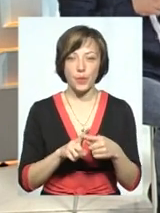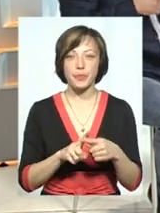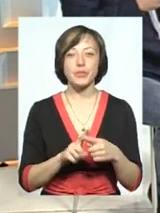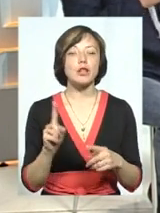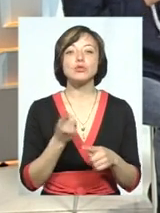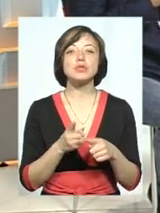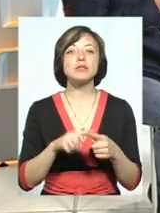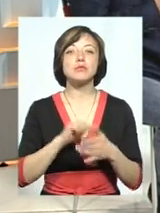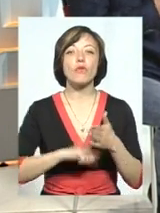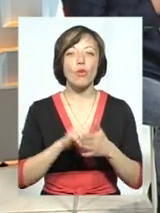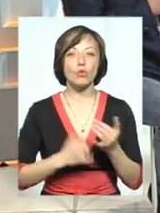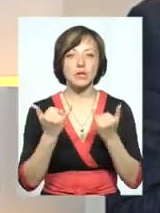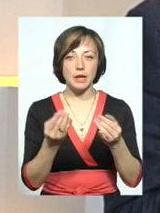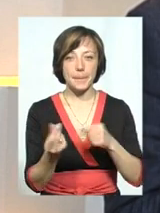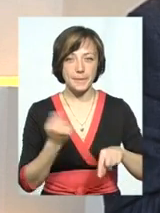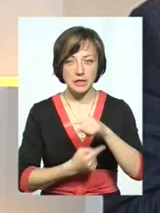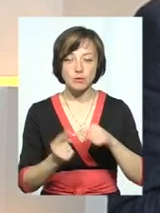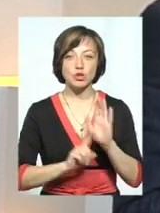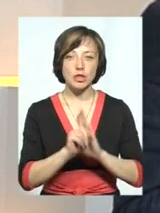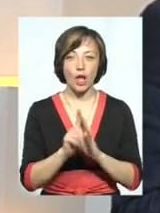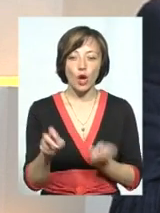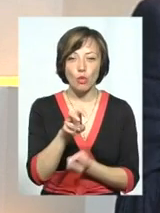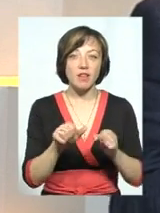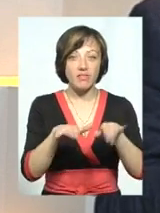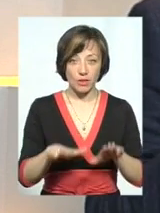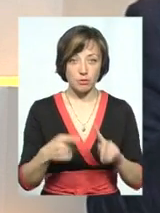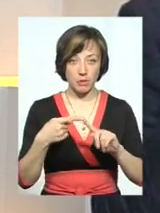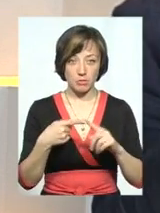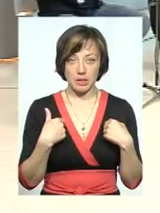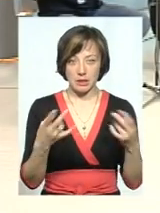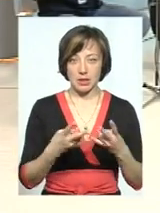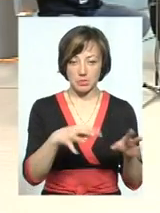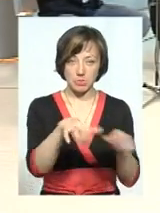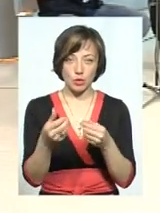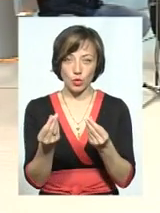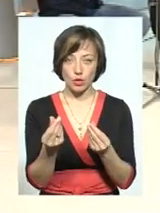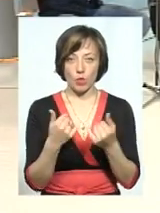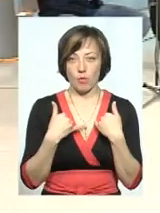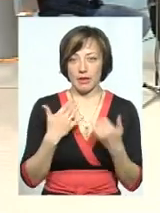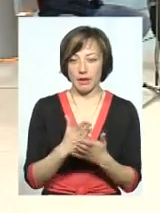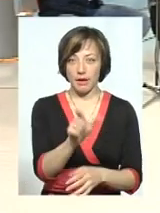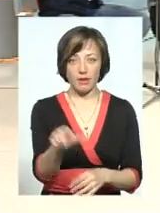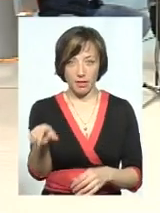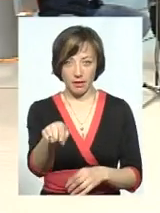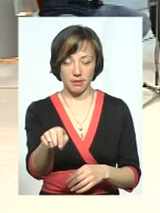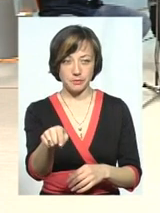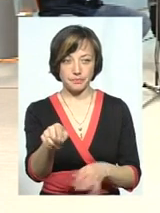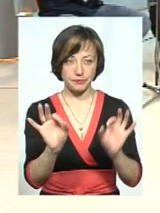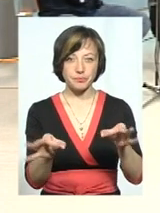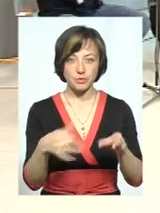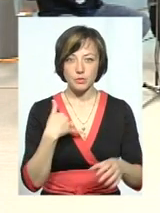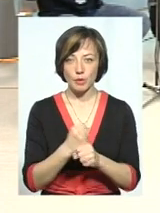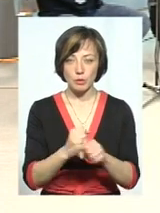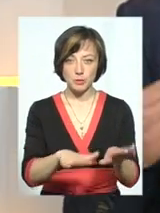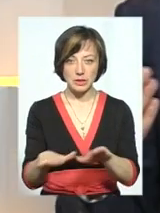це провокує для бізнесу? Бізнес починає шукати виходи, правильно? Тобто, перше, мені треба забрати кошти. Друге, в мене там є клієнти. Правильно? В мене є